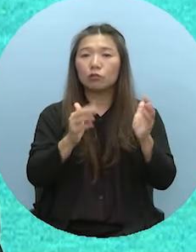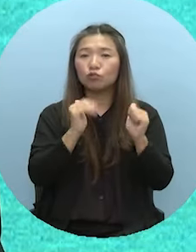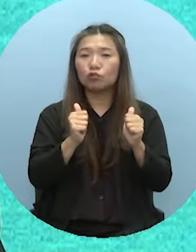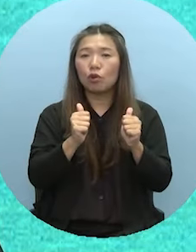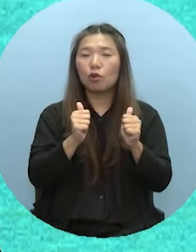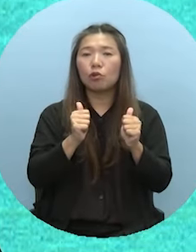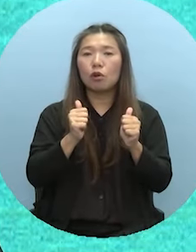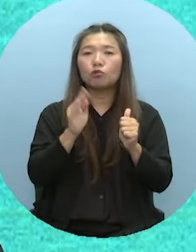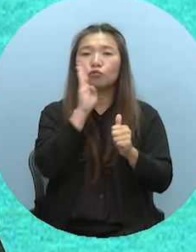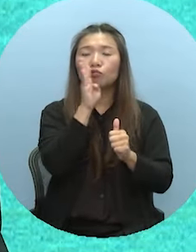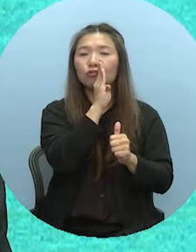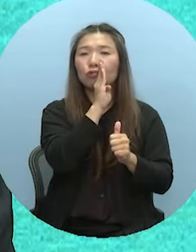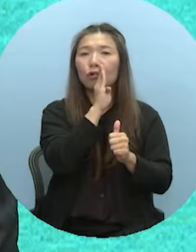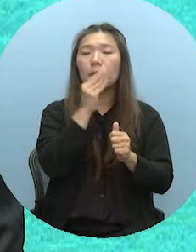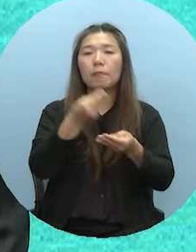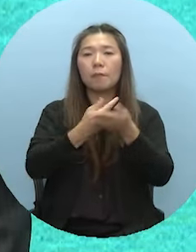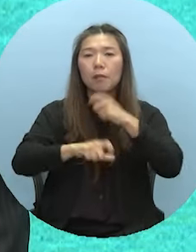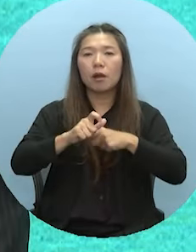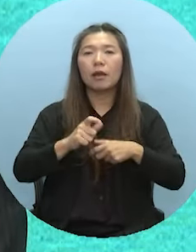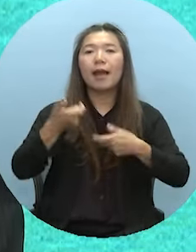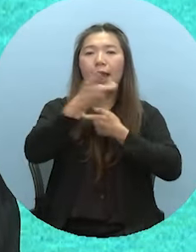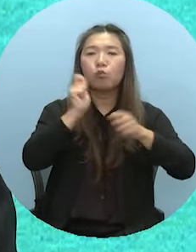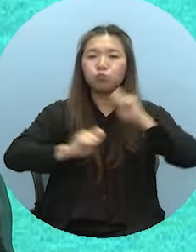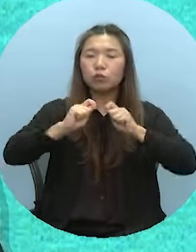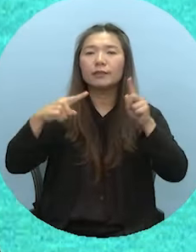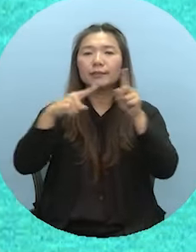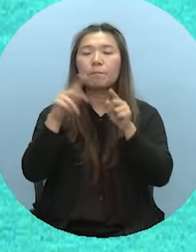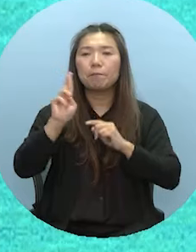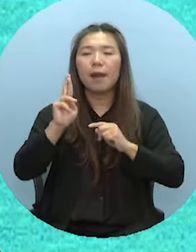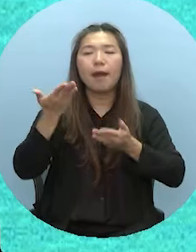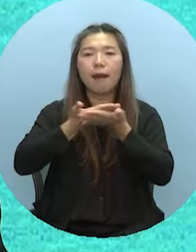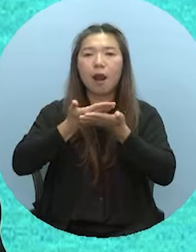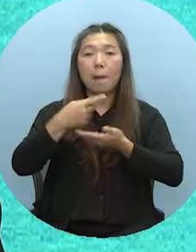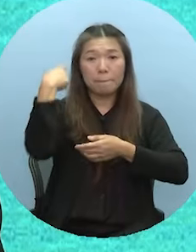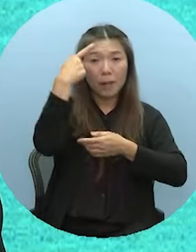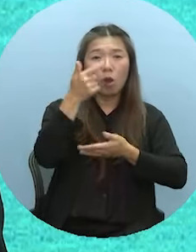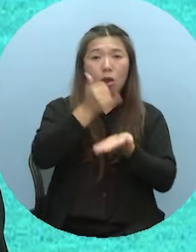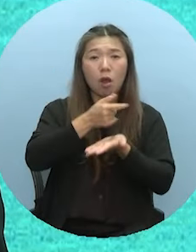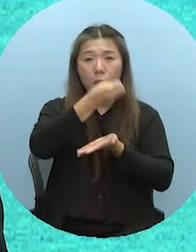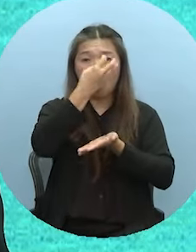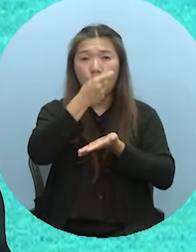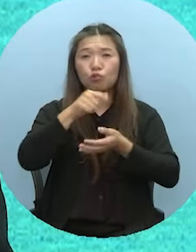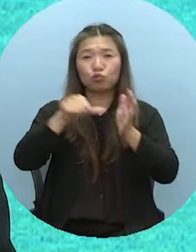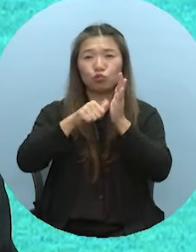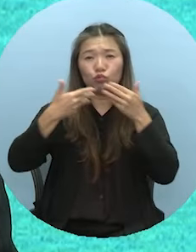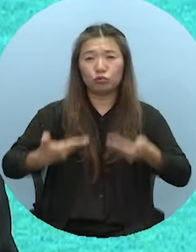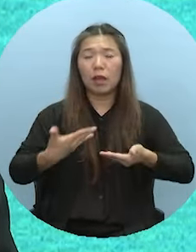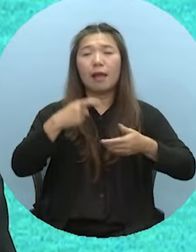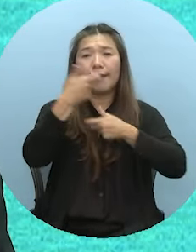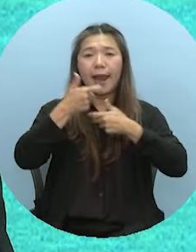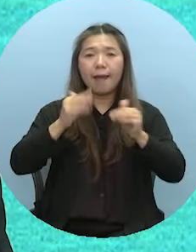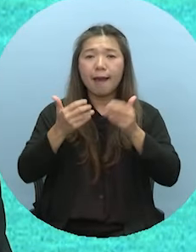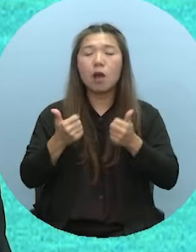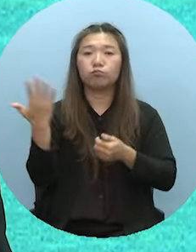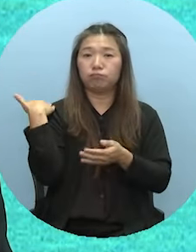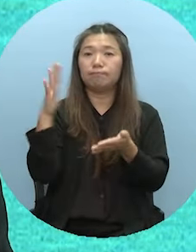嘅商貿往來、經濟活動同埋人民交流。美國喺香港享有重大嘅經濟利益，喺過去十